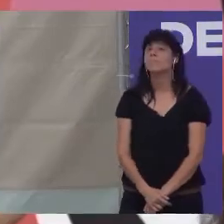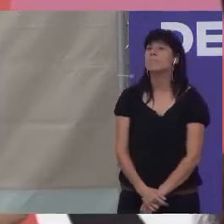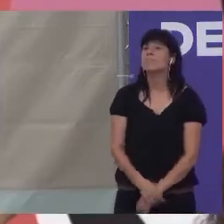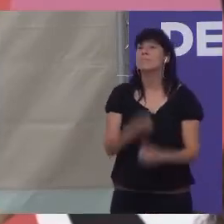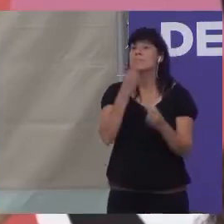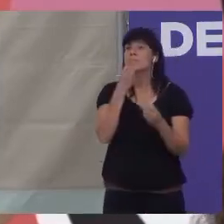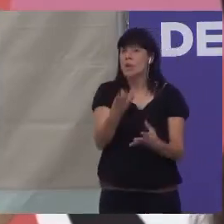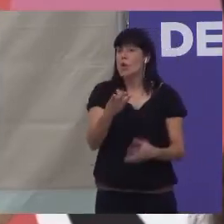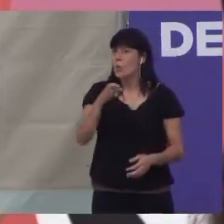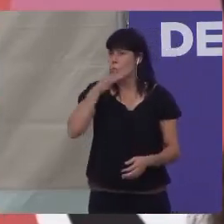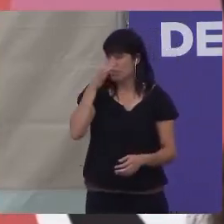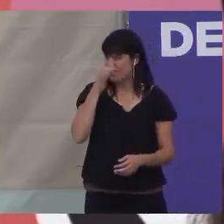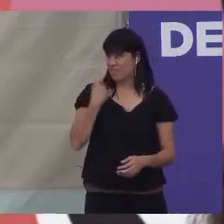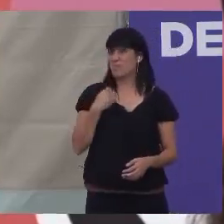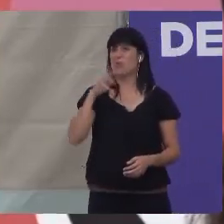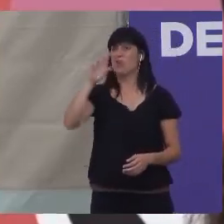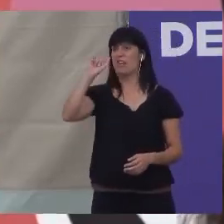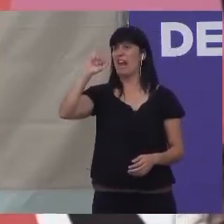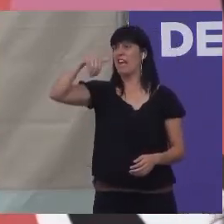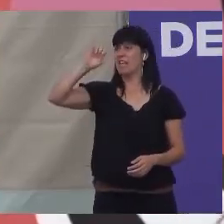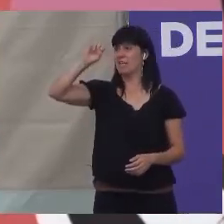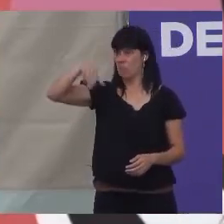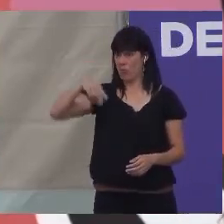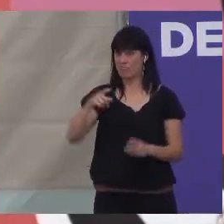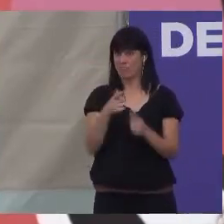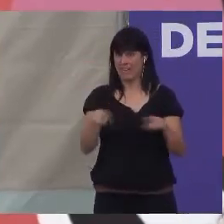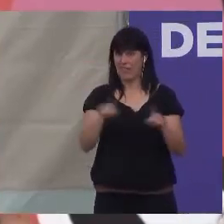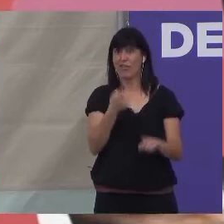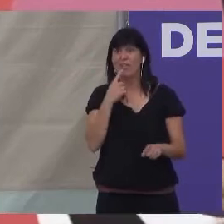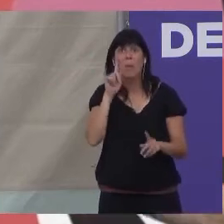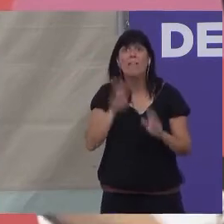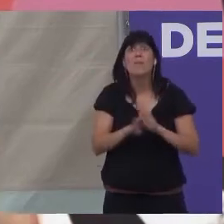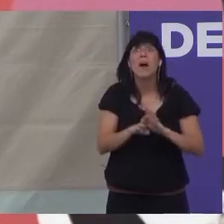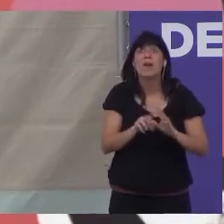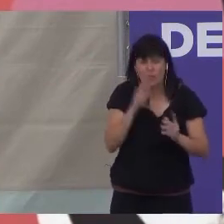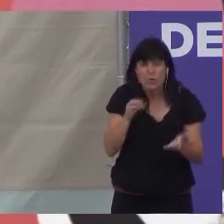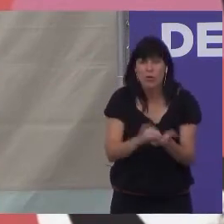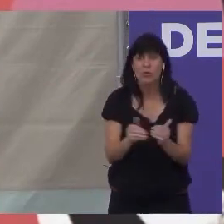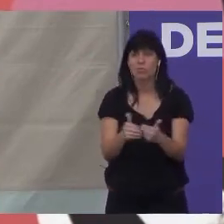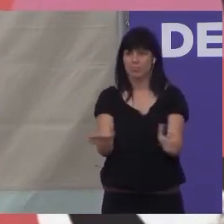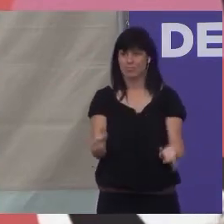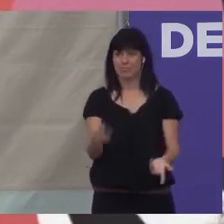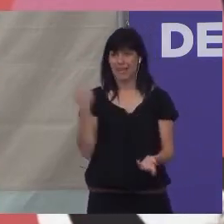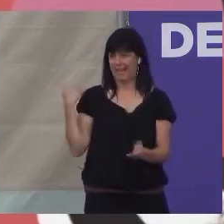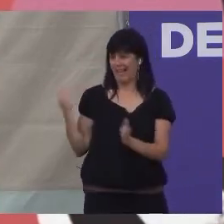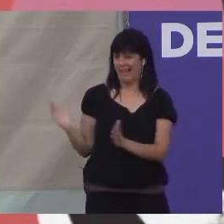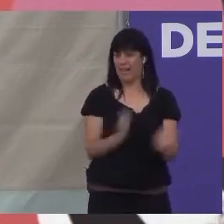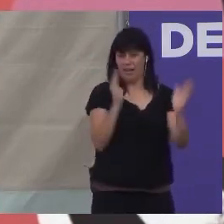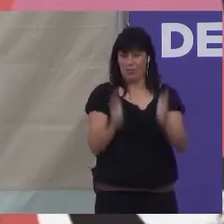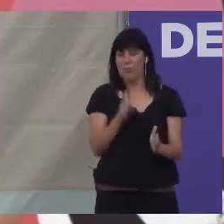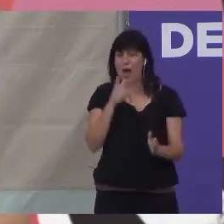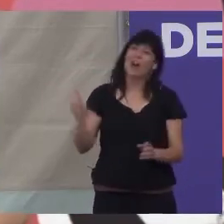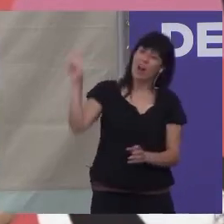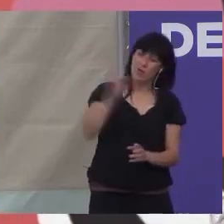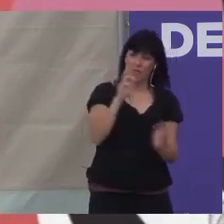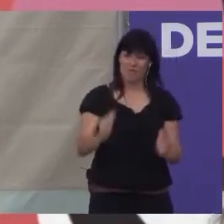Bé, bona vesprada. Com diria Raimon, quan creus que ja s'acaba, torna a començar. S'ha acabat un bloc i ara comença un altre, no se n'anem